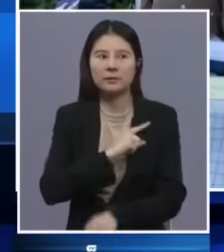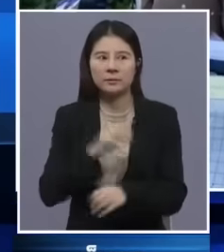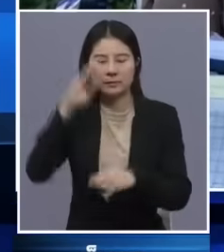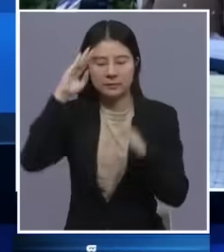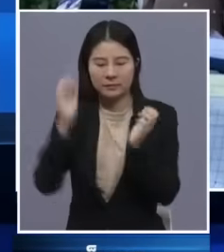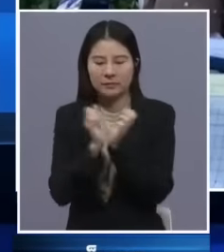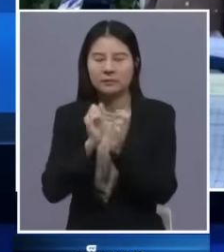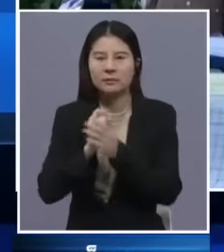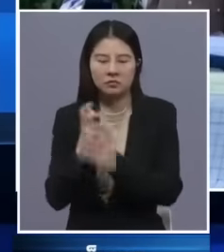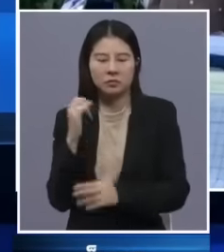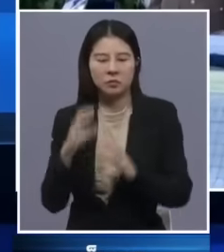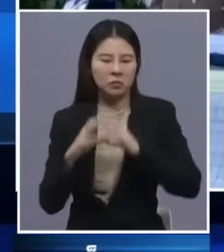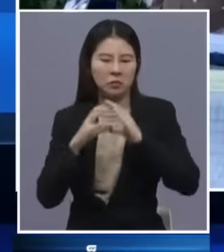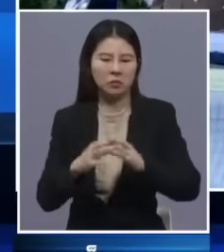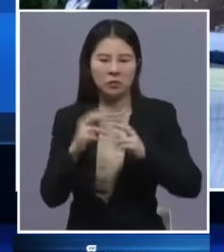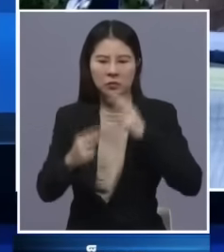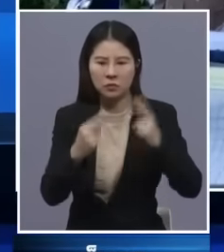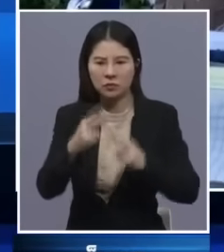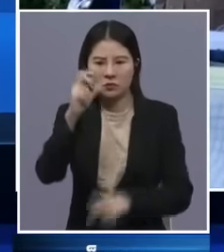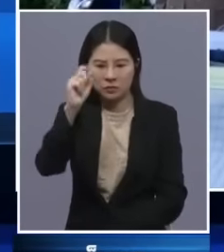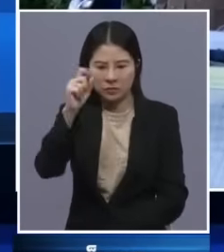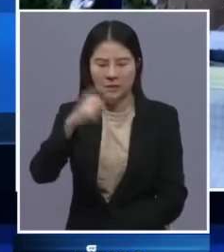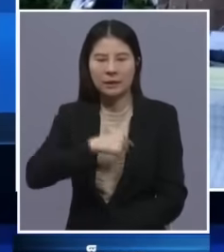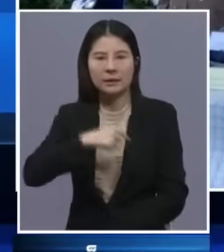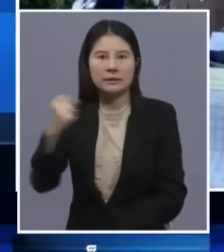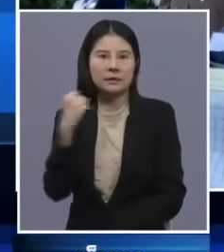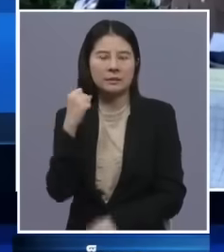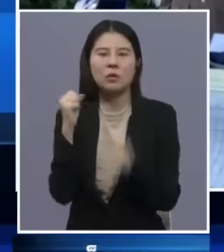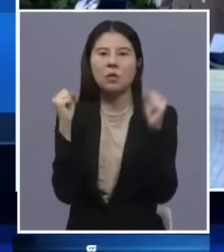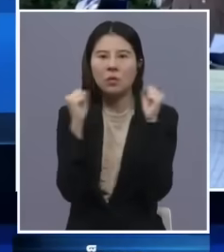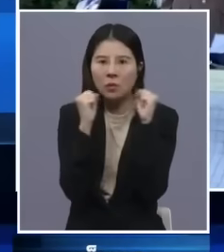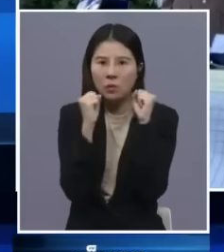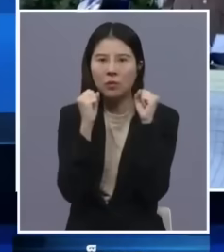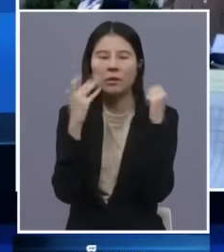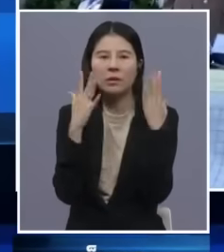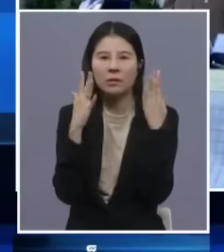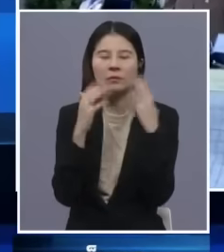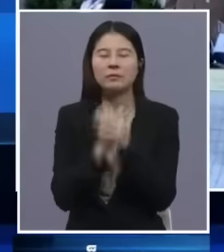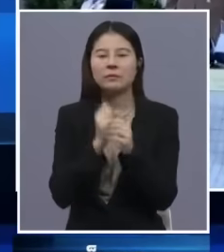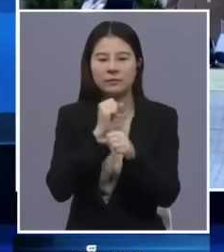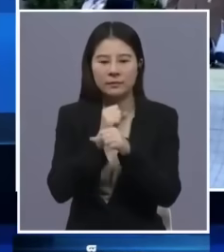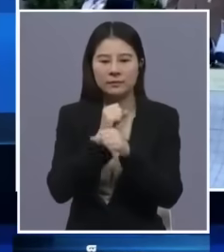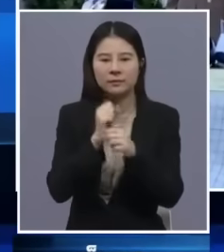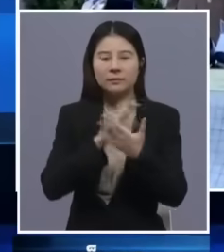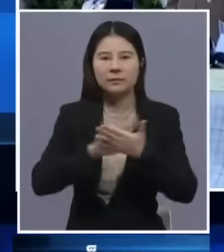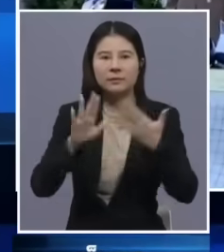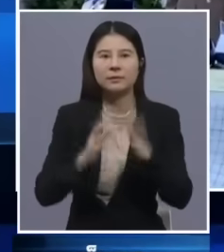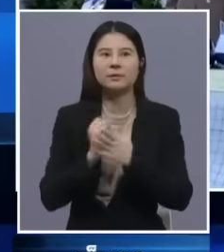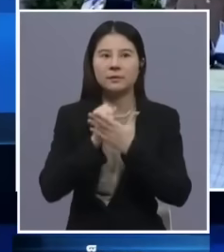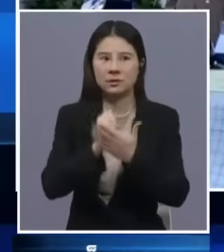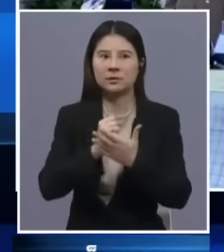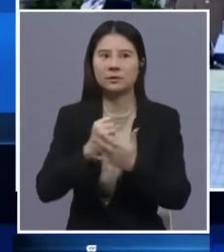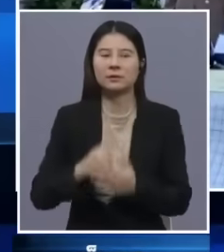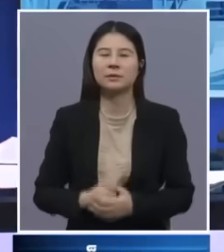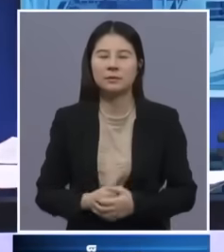ที่ลงไปอย่างรวดเร็วแบบนี้สร้างความมั่นใจได้ระดับหนึ่งว่าลูกนี้ไม่ต้องกลัวนะฮะไปลงทะเบียนให้เรียบร้อยแล้วเดี๋ยวจะได้รับการช่วยเหลือกัน